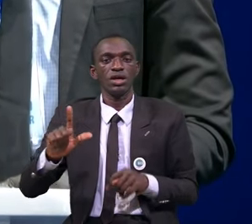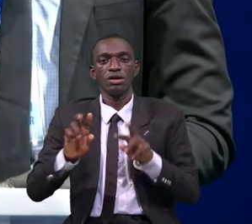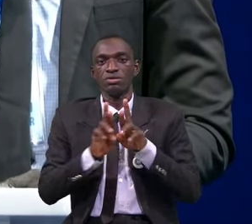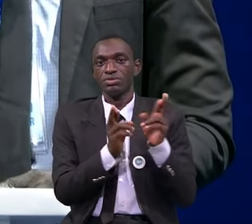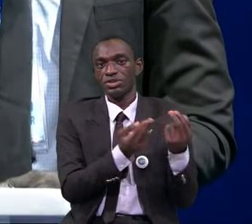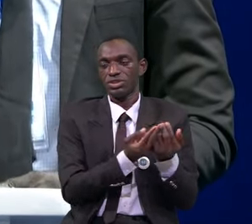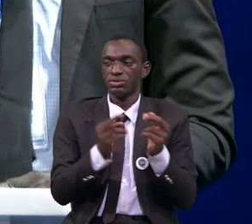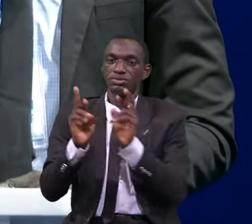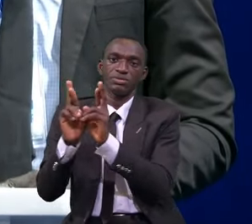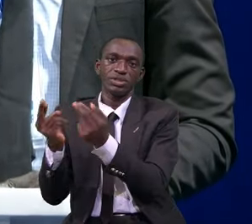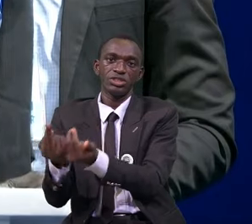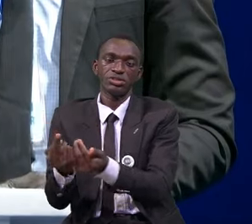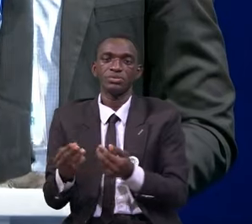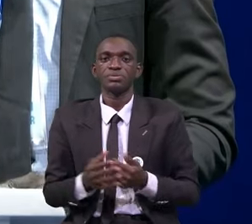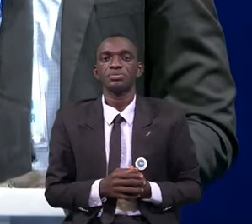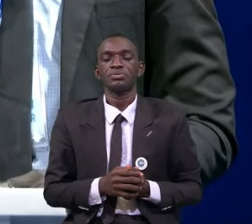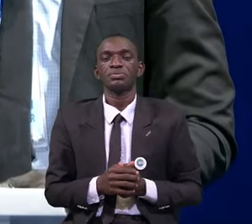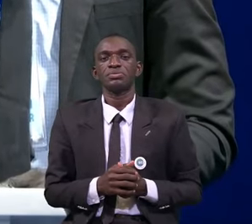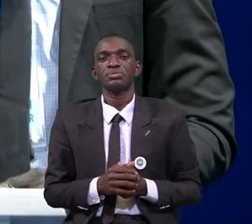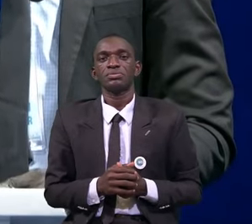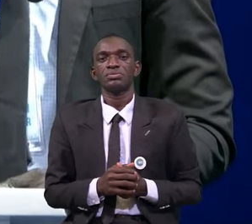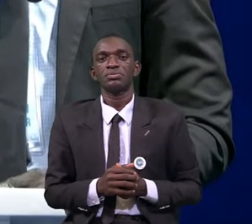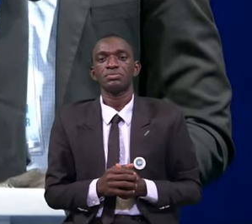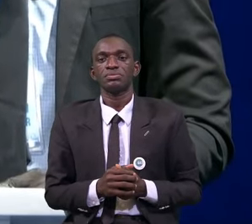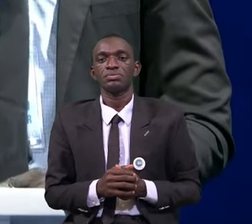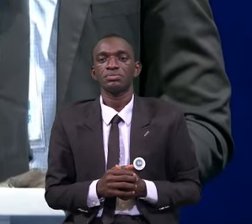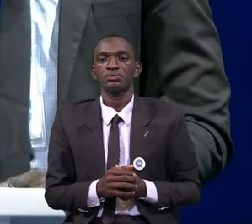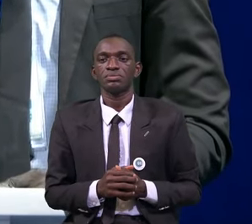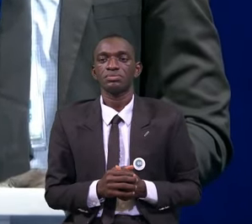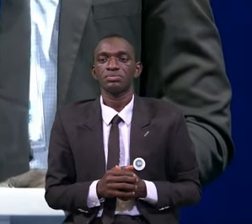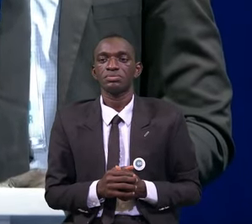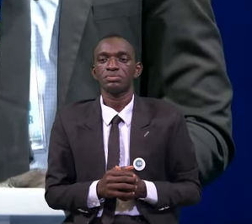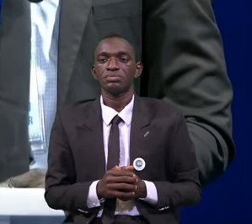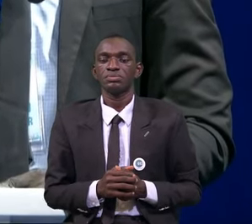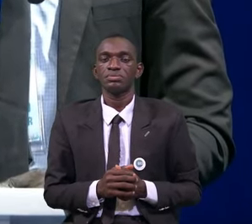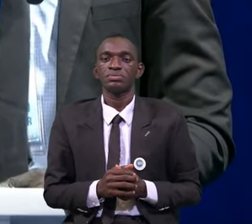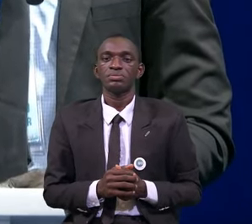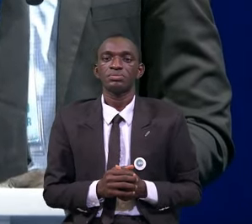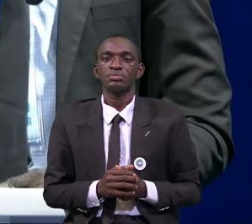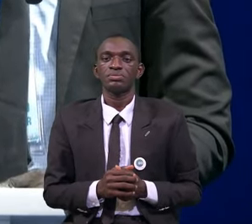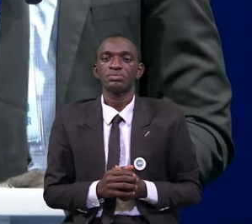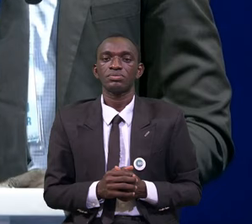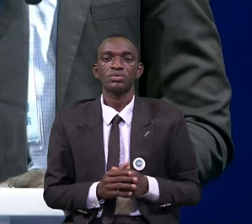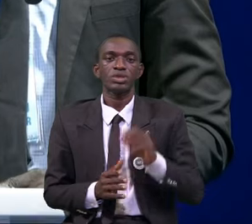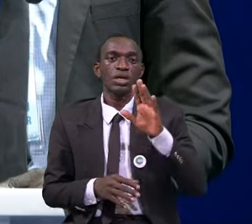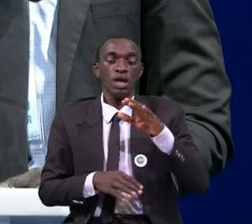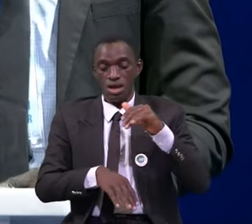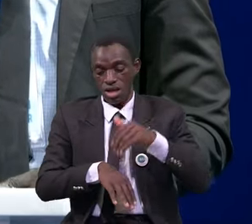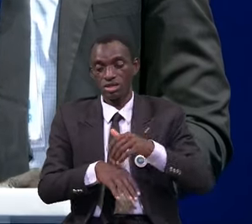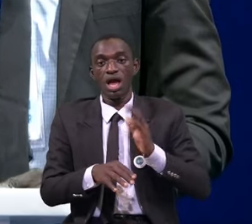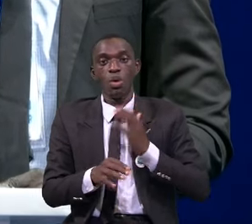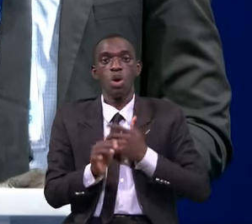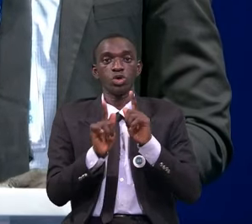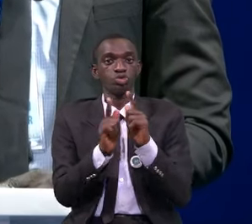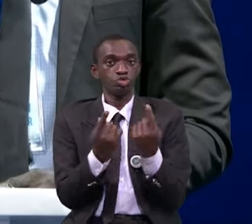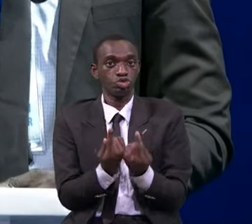Tous les convertis auront un banquet des convertis dans toutes nos régions. At our group centers, dans